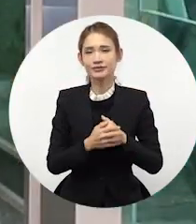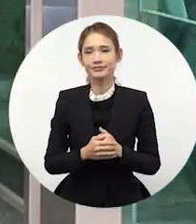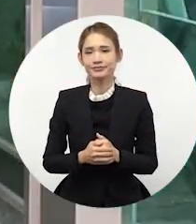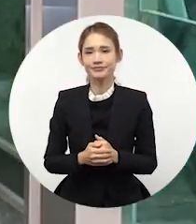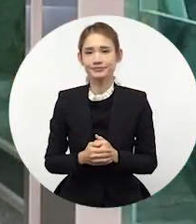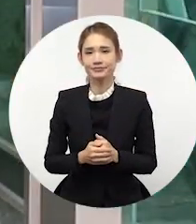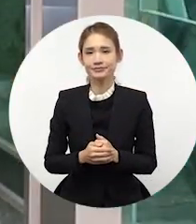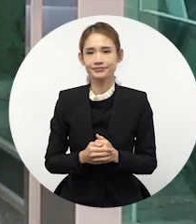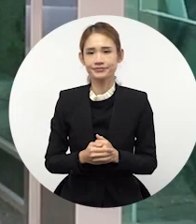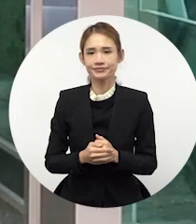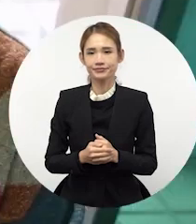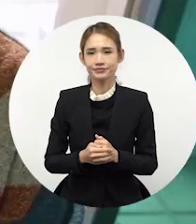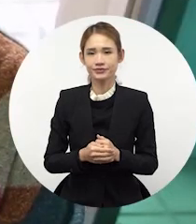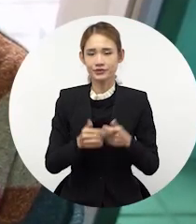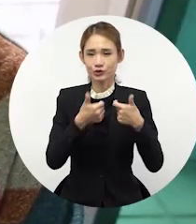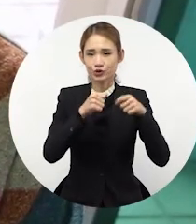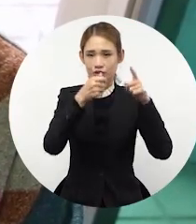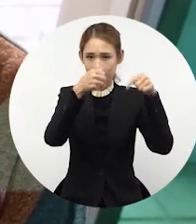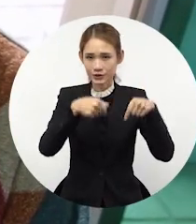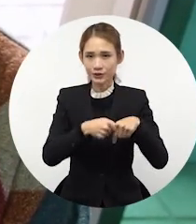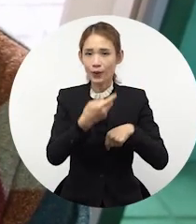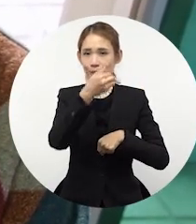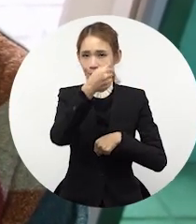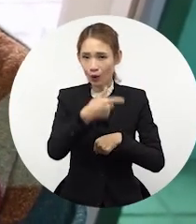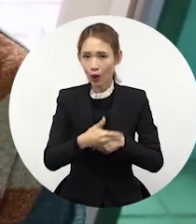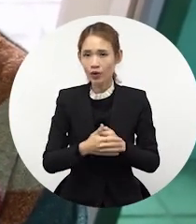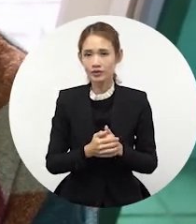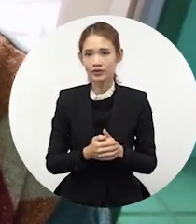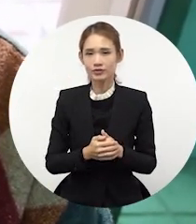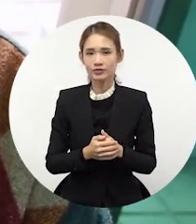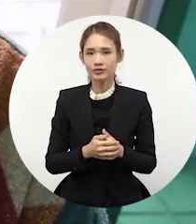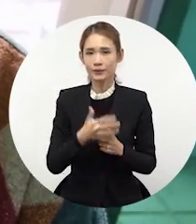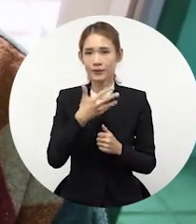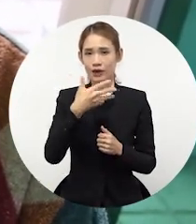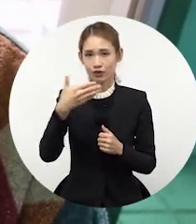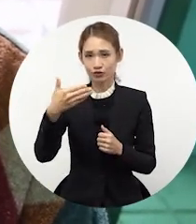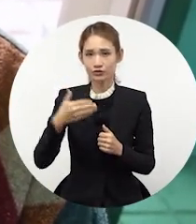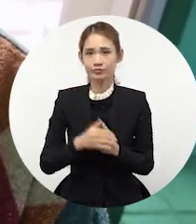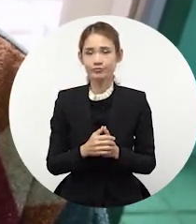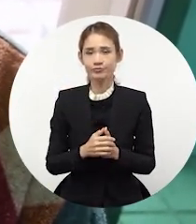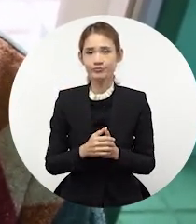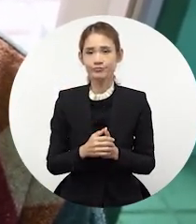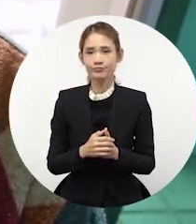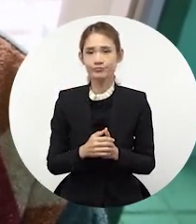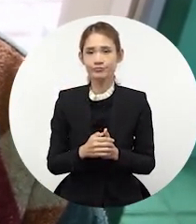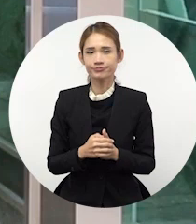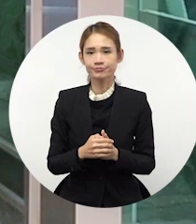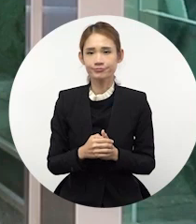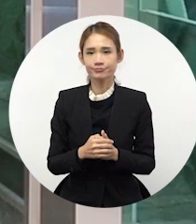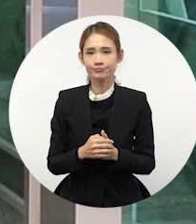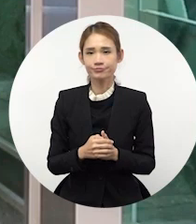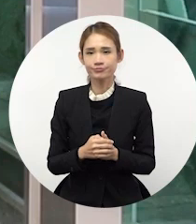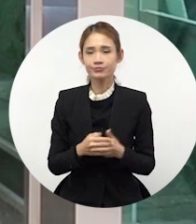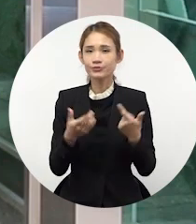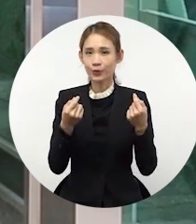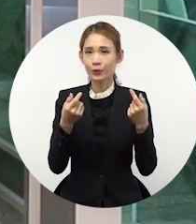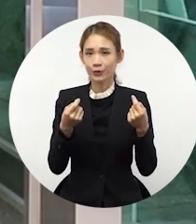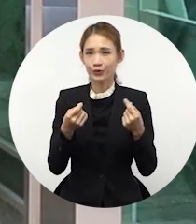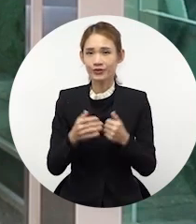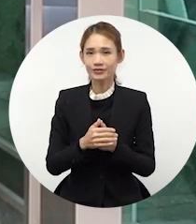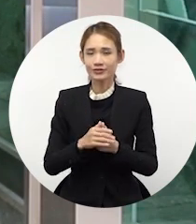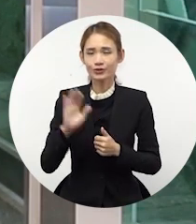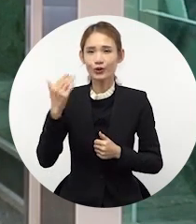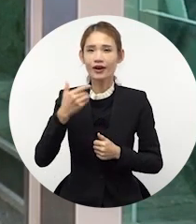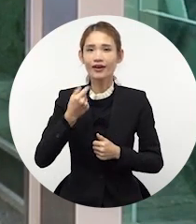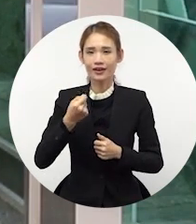이렇게 네. 화면 터치와 문서 출력을 도와주세요. 아, 네. 단, 89. 동의를 구할 것. 공무원이 네, 요 휠체어